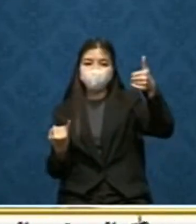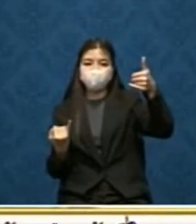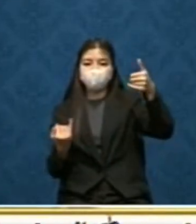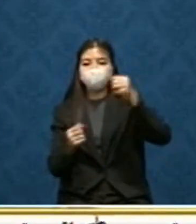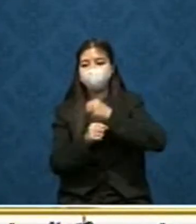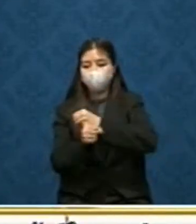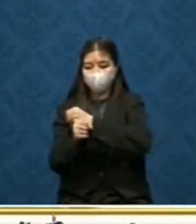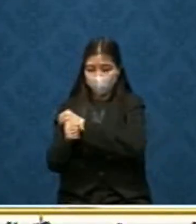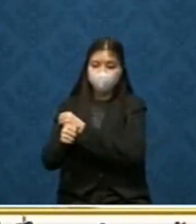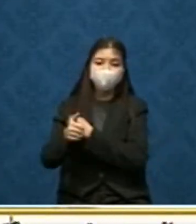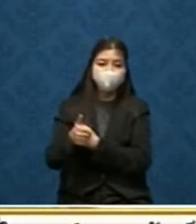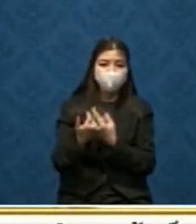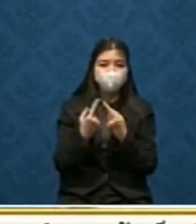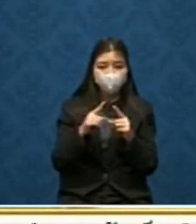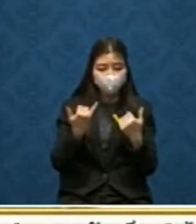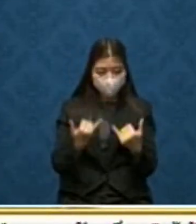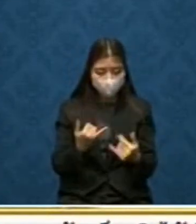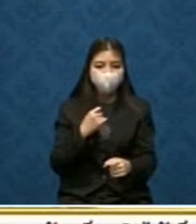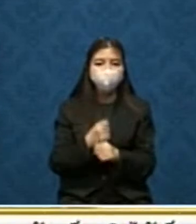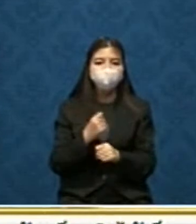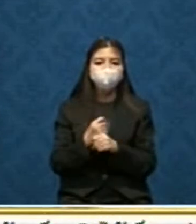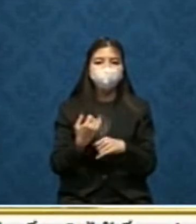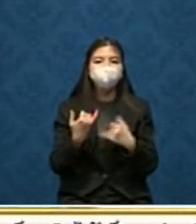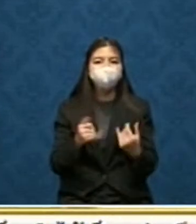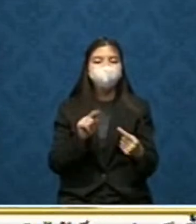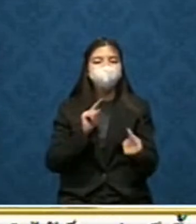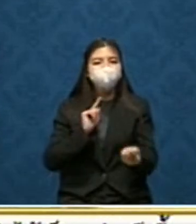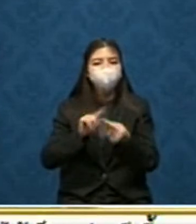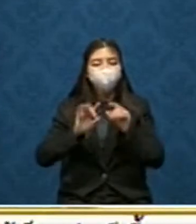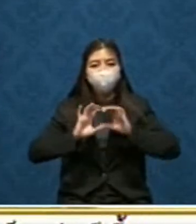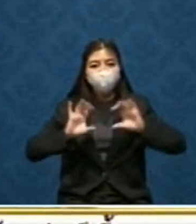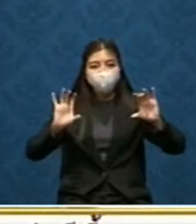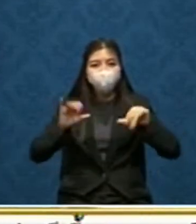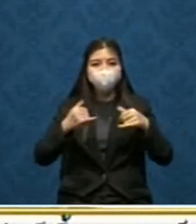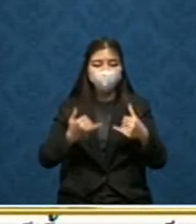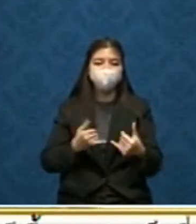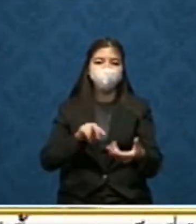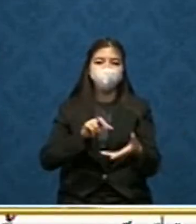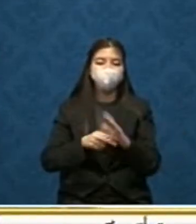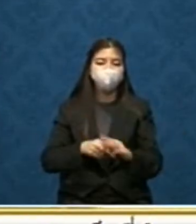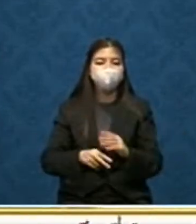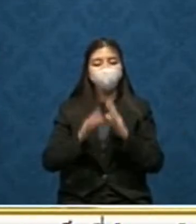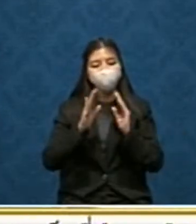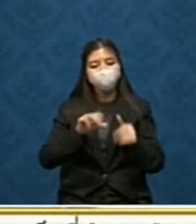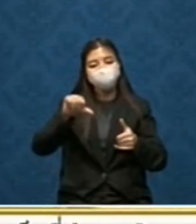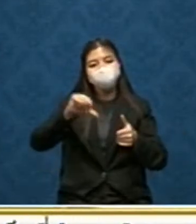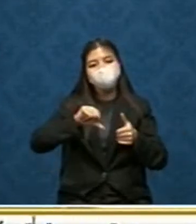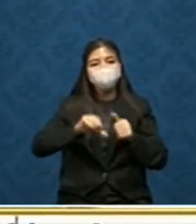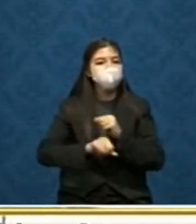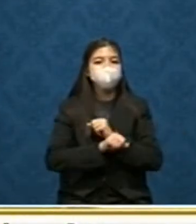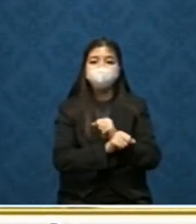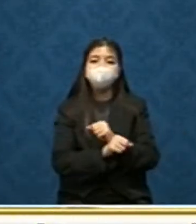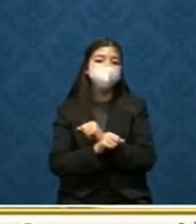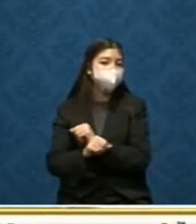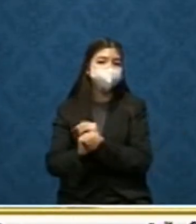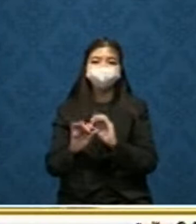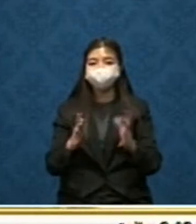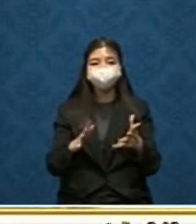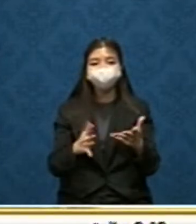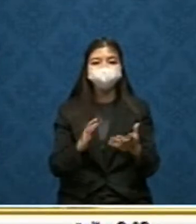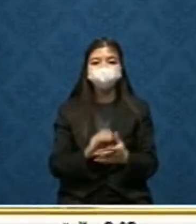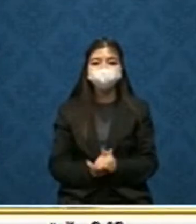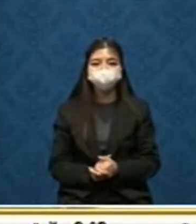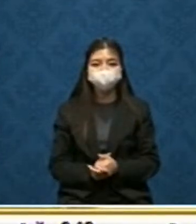กิจการร่งเริ่คุณยากฟณไม่ครุมคนเลวก็แดงวา